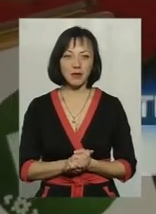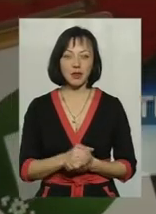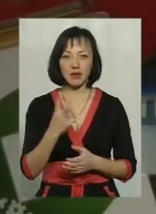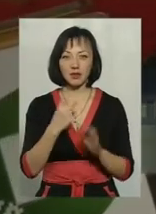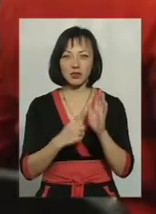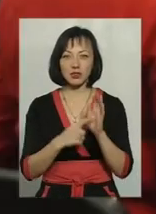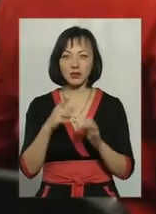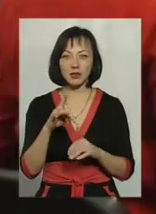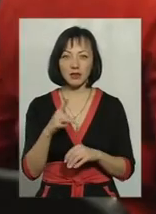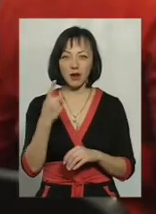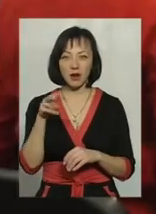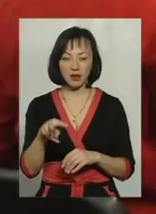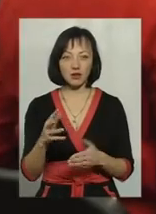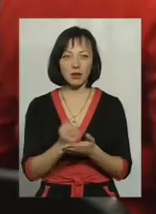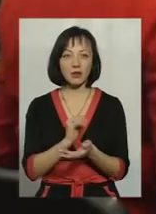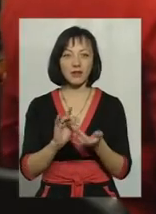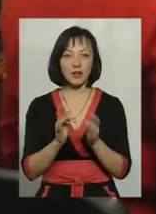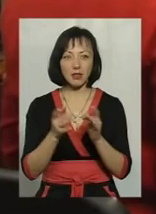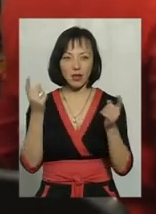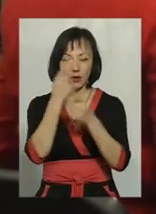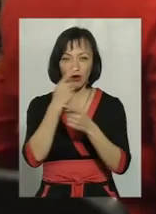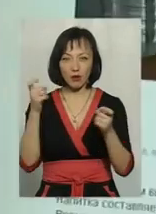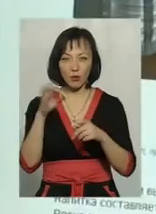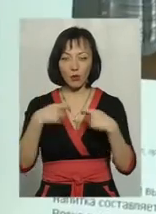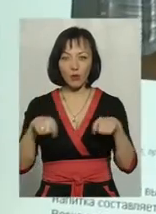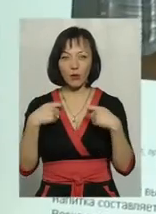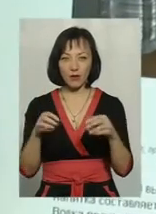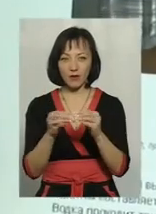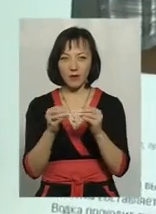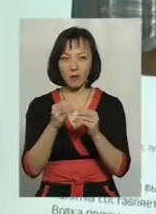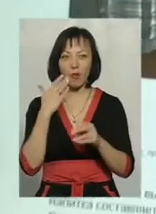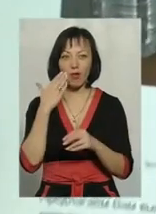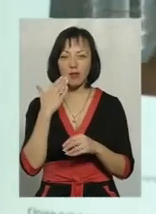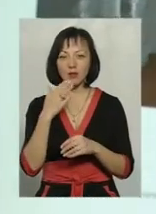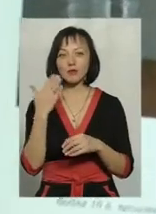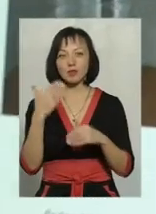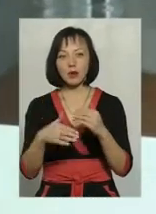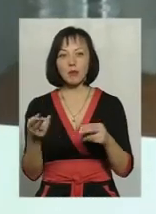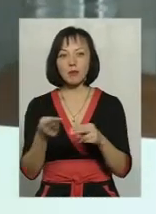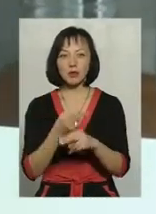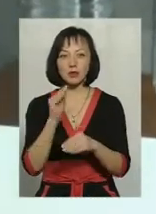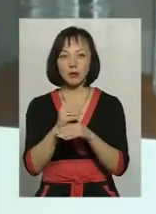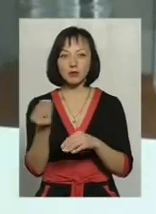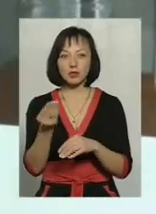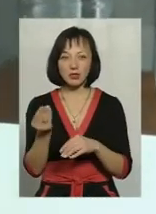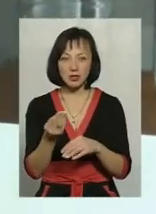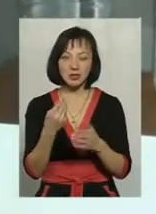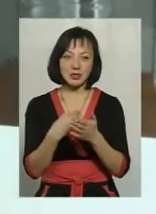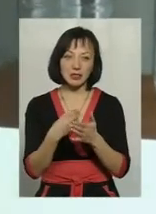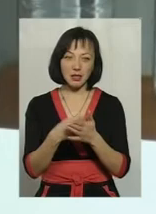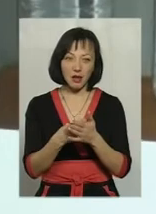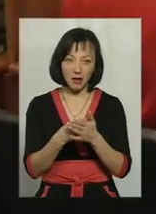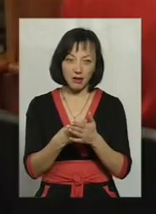26 гривень літр. Знаходимо в інтернеті оголошення про продаж тієї ж молдавської, але вже без додатку пшенична. Ціна у порівнянні